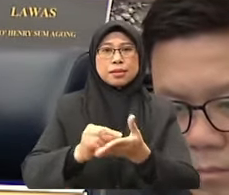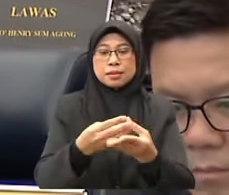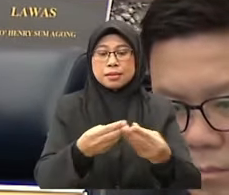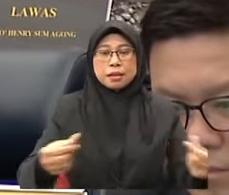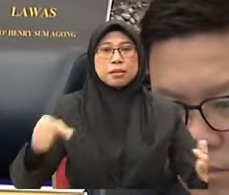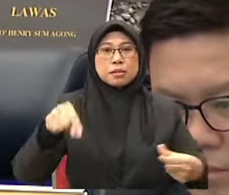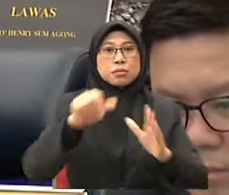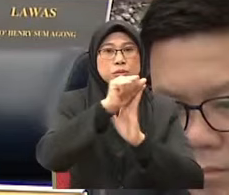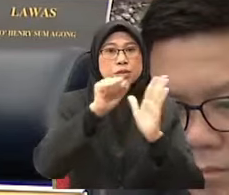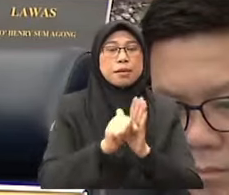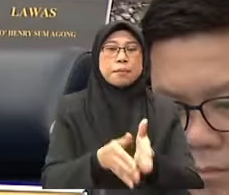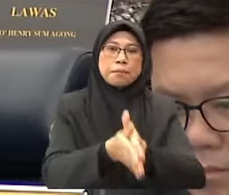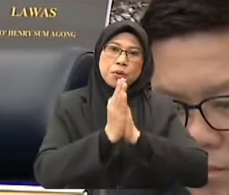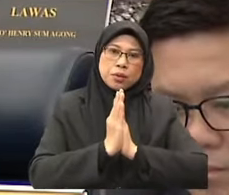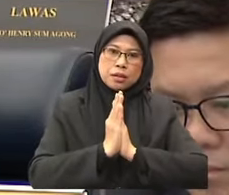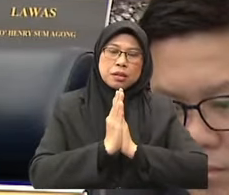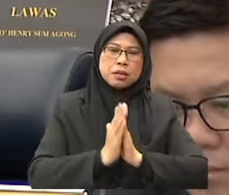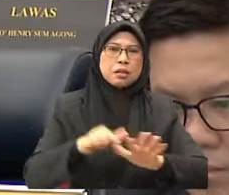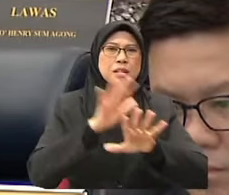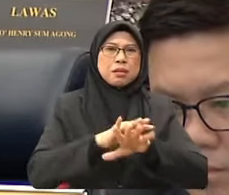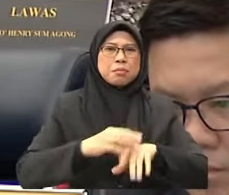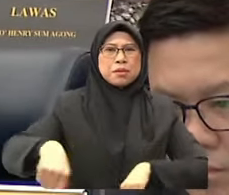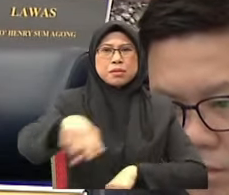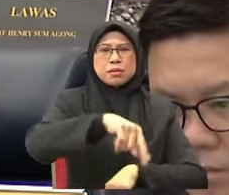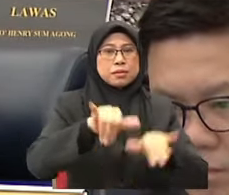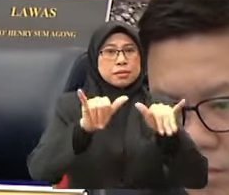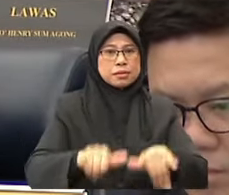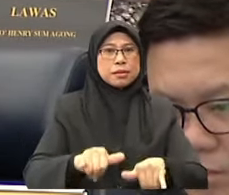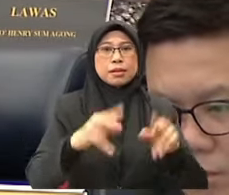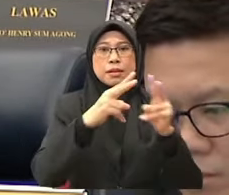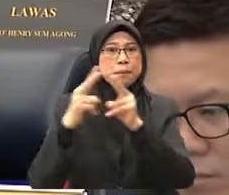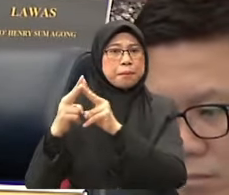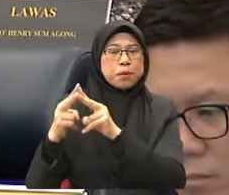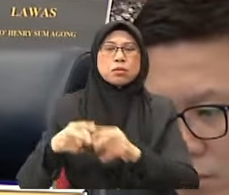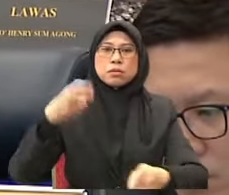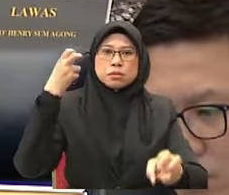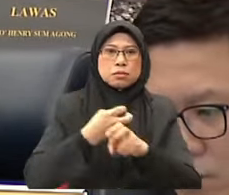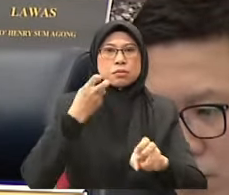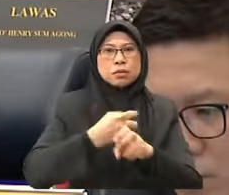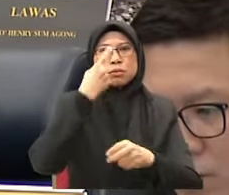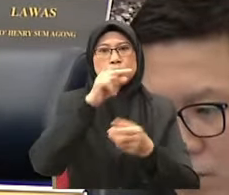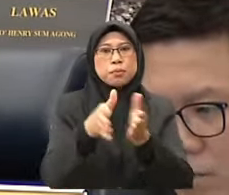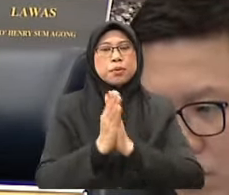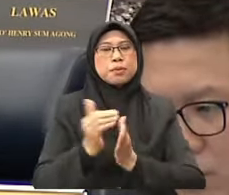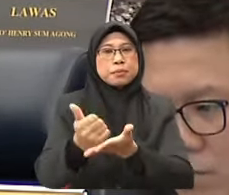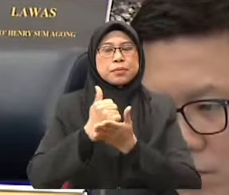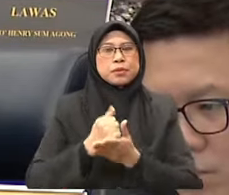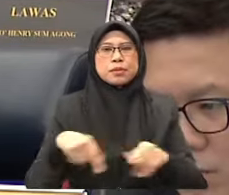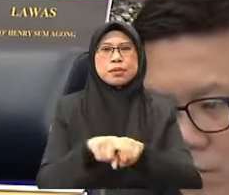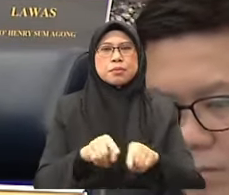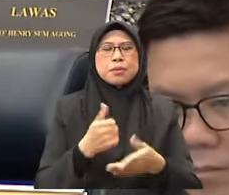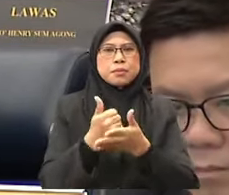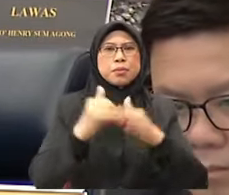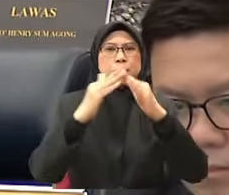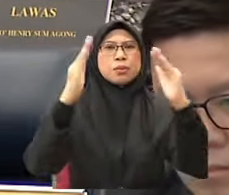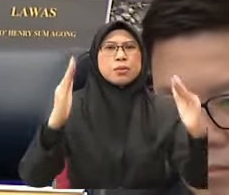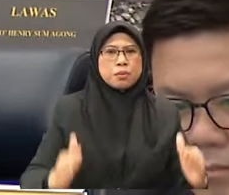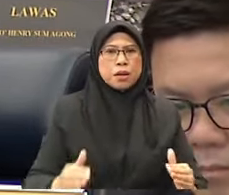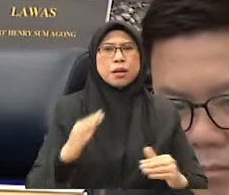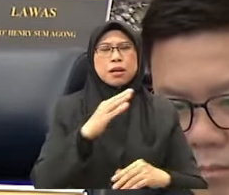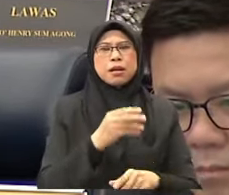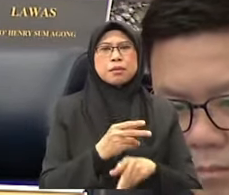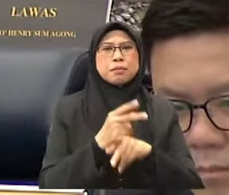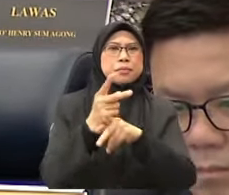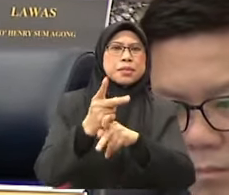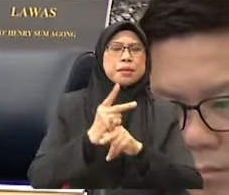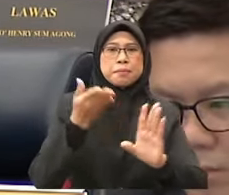salah satu syarat permohonan. Ramai penduduk, khasnya penduduk di luar bandar, sukar untuk memohon bantuan seperti permohonan bantuan rumah, permohonan